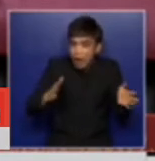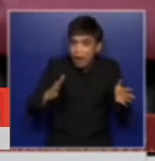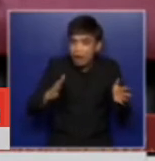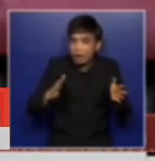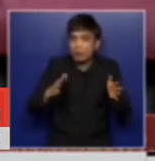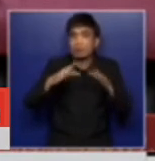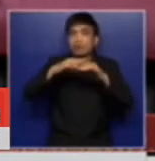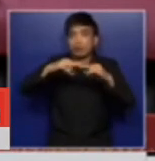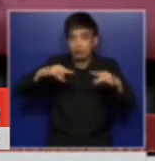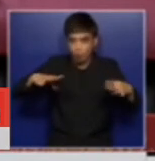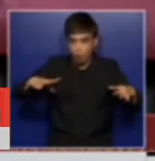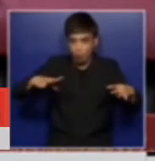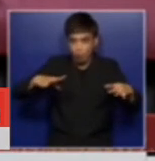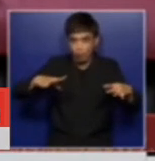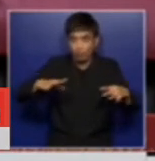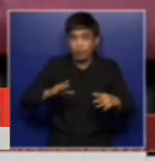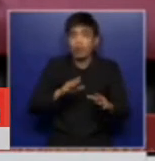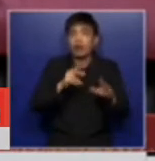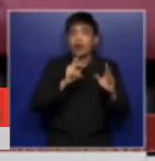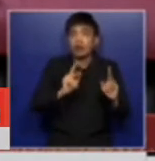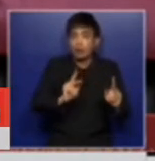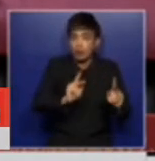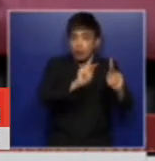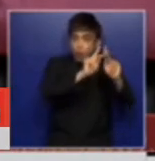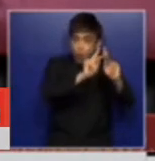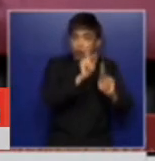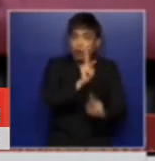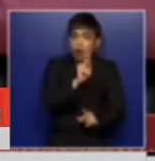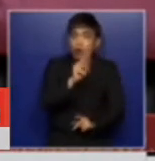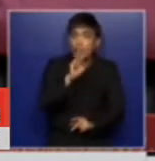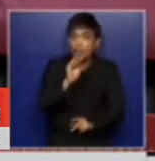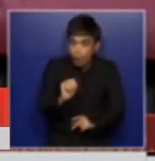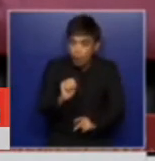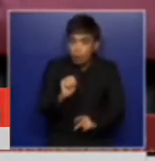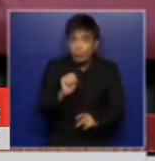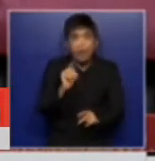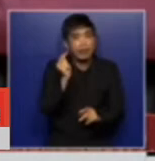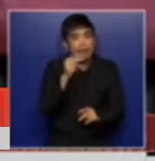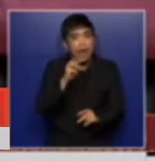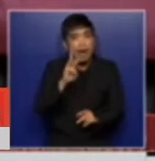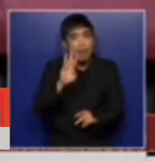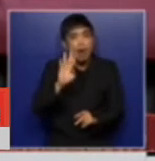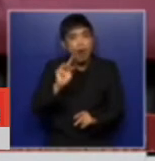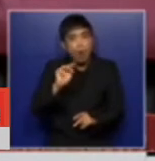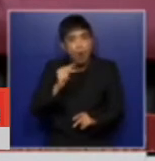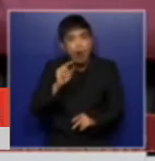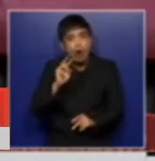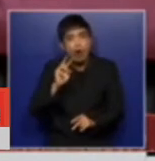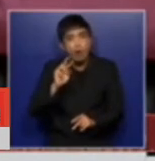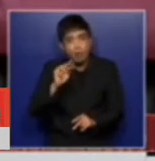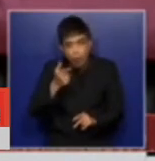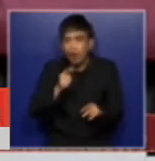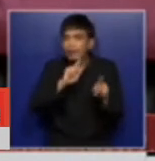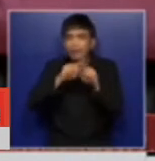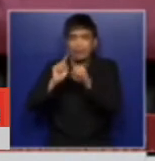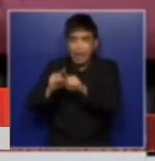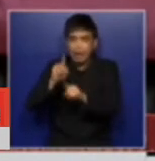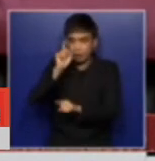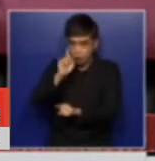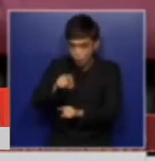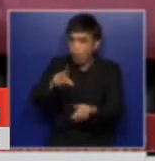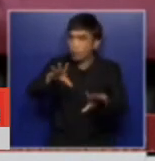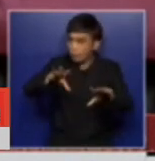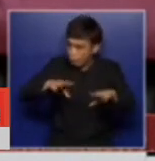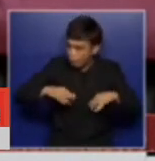ครับต้องยอมรับกันครับวันนี้กราบบอกท่านประธานผ่านไปยังท่านนายกครับต้องย